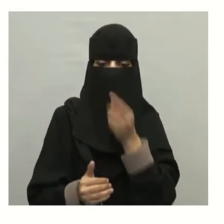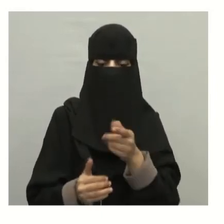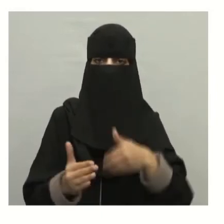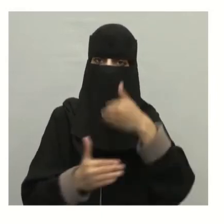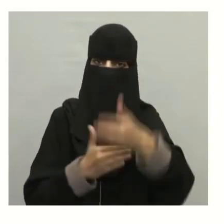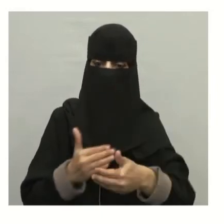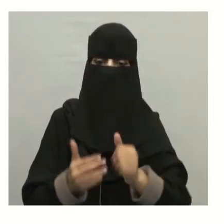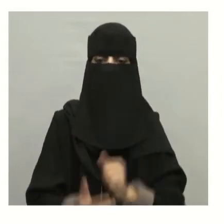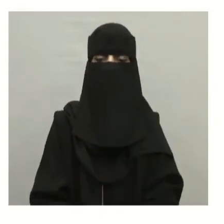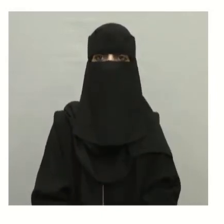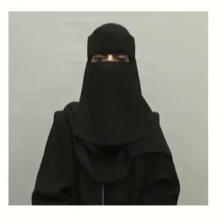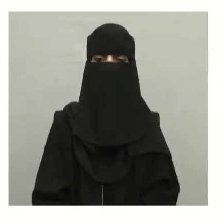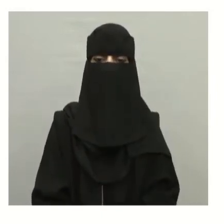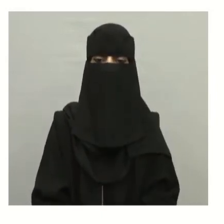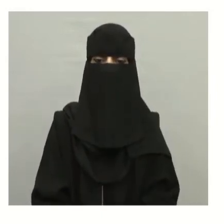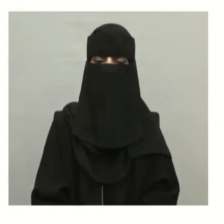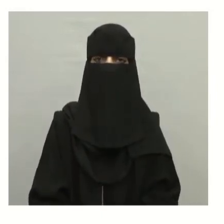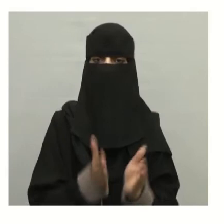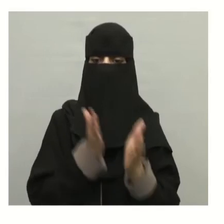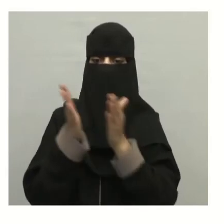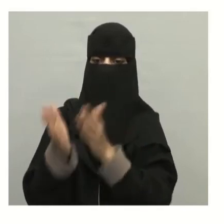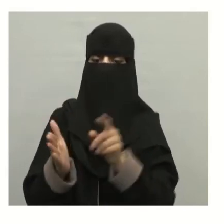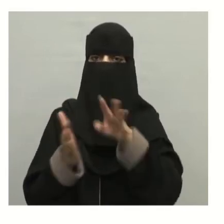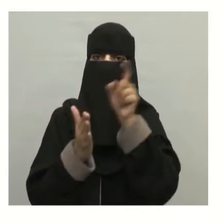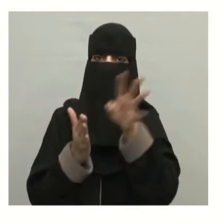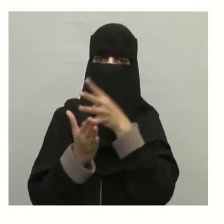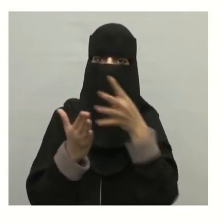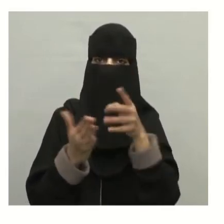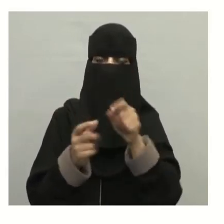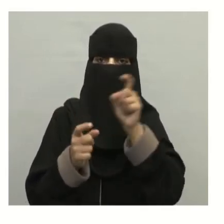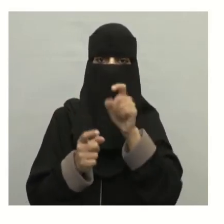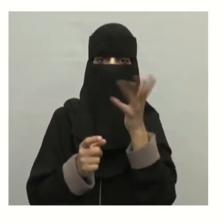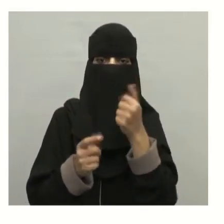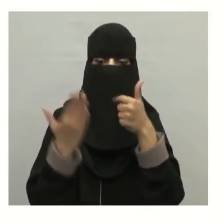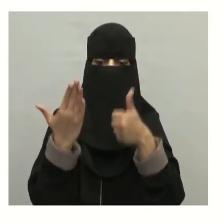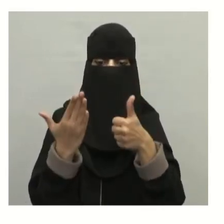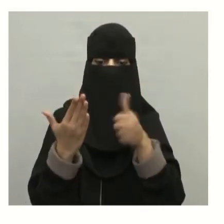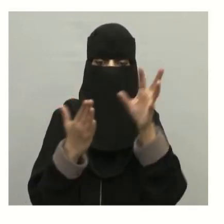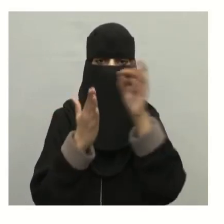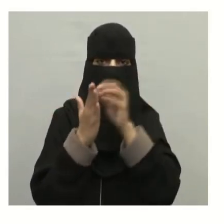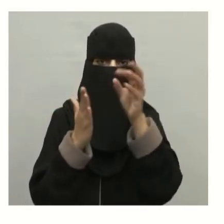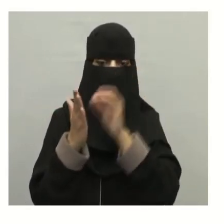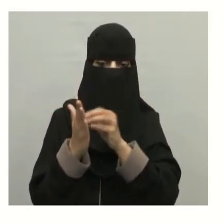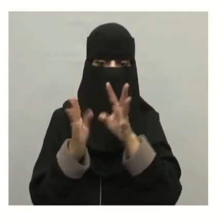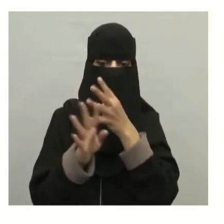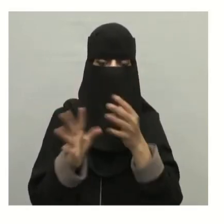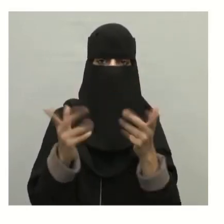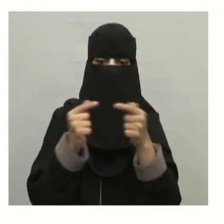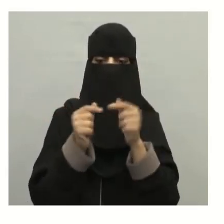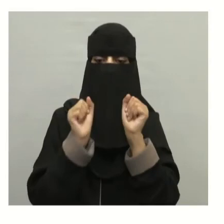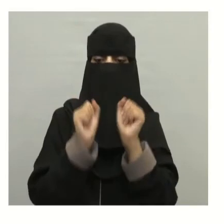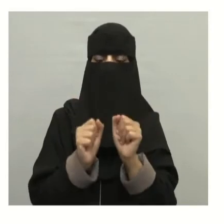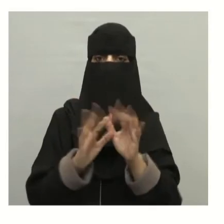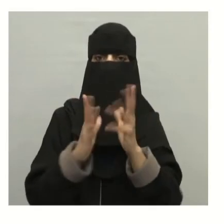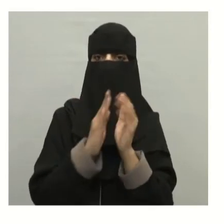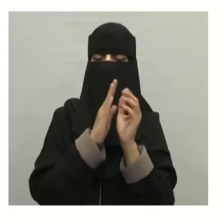الطعام وبعده. أمامك الآن السؤال السادس في التطبيقات. املأ الجدول التالي بما يناسبه: